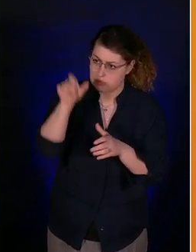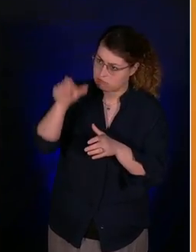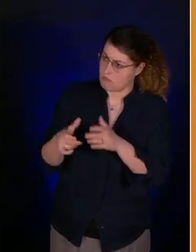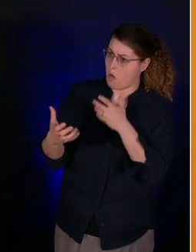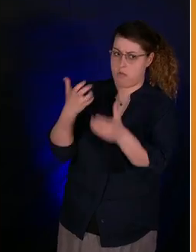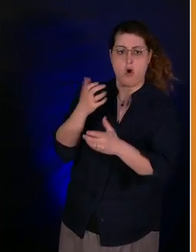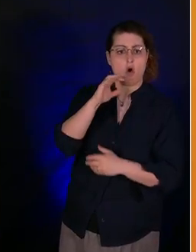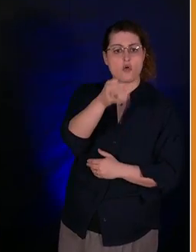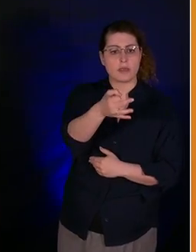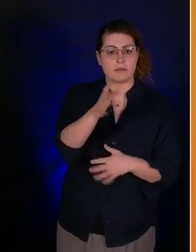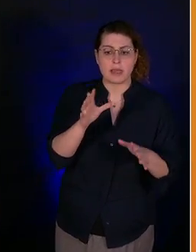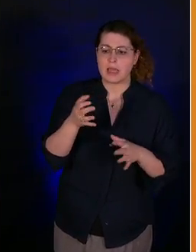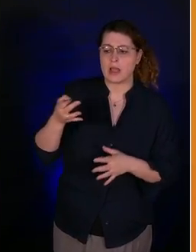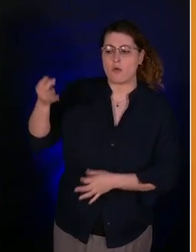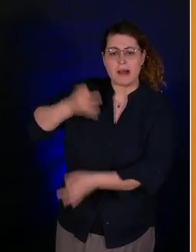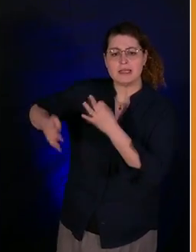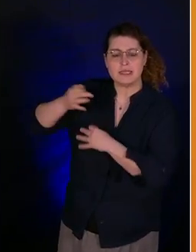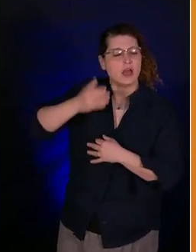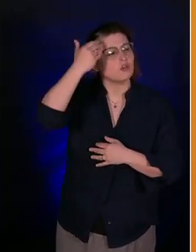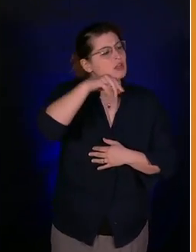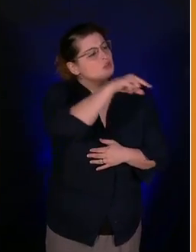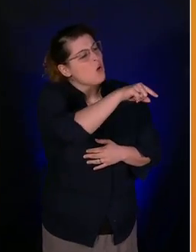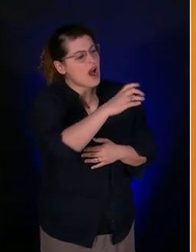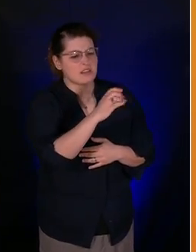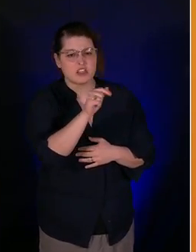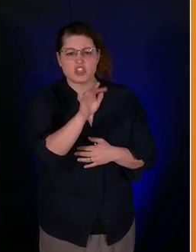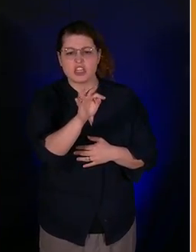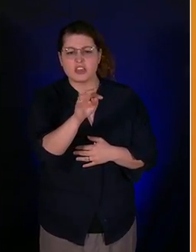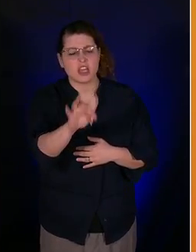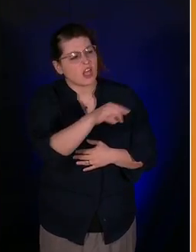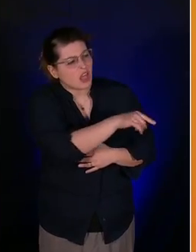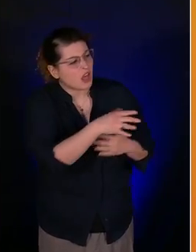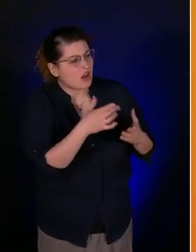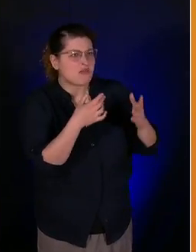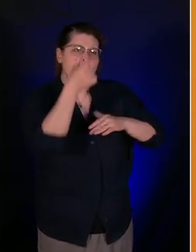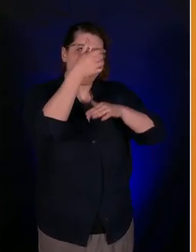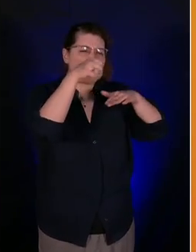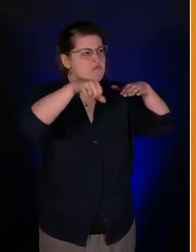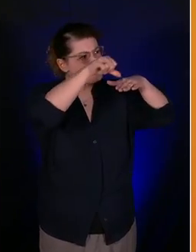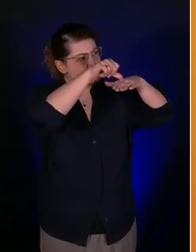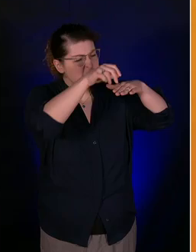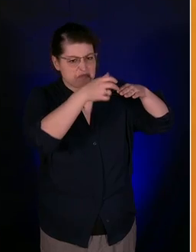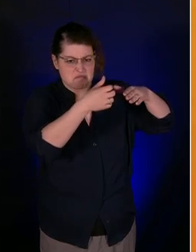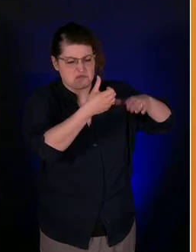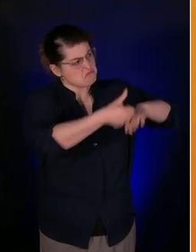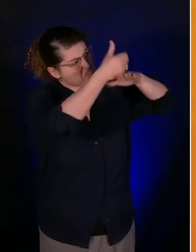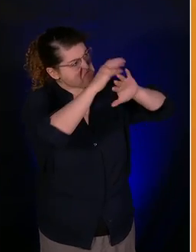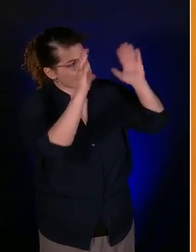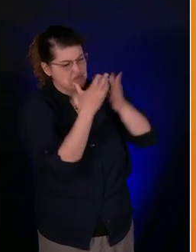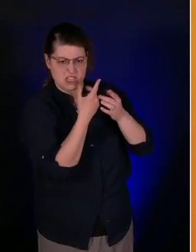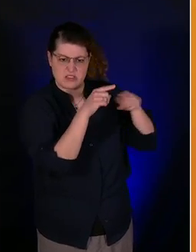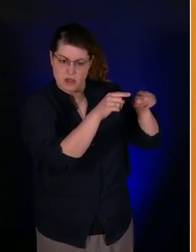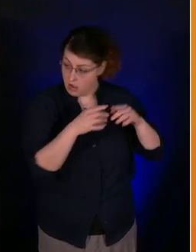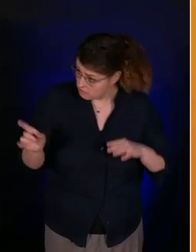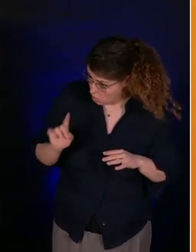personnalité. Mais on m'a dit, tu sais, Olivier, toi, la CGT... là-haut, c'est pas tous pareil. Mais je dis si, la CGT, elle